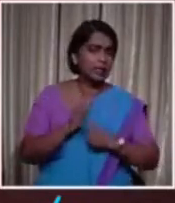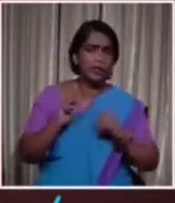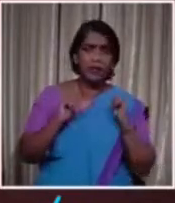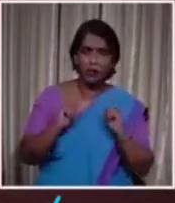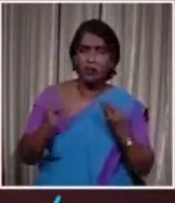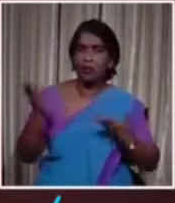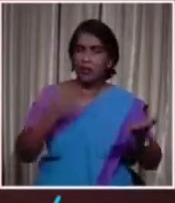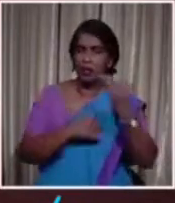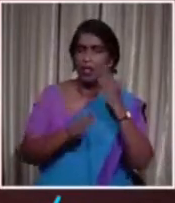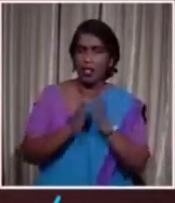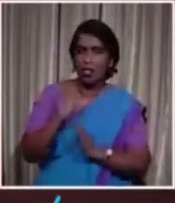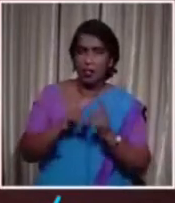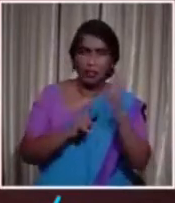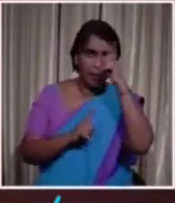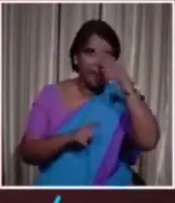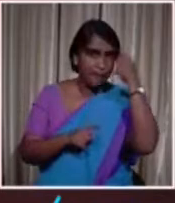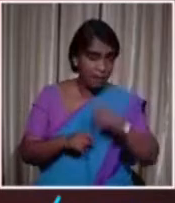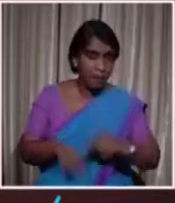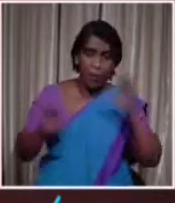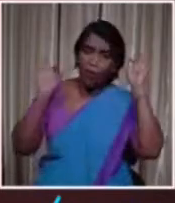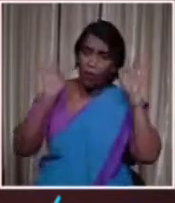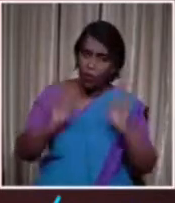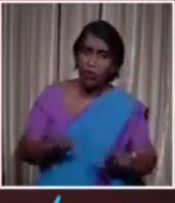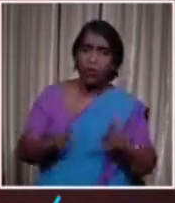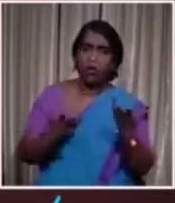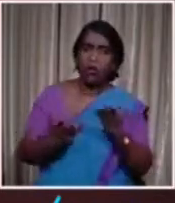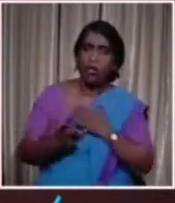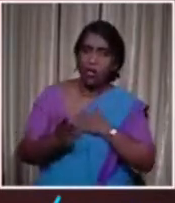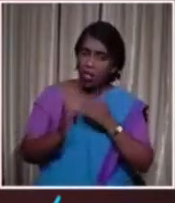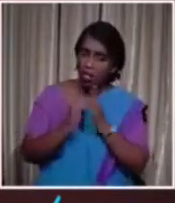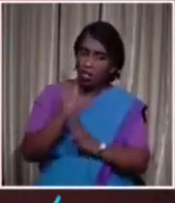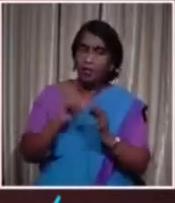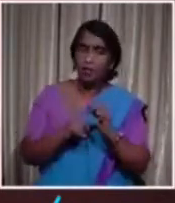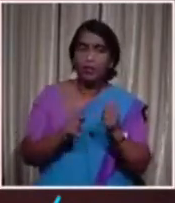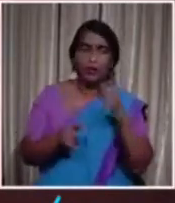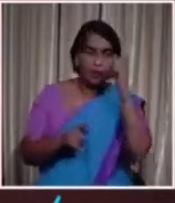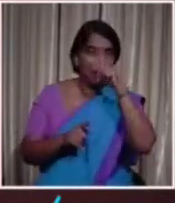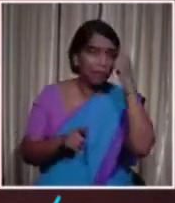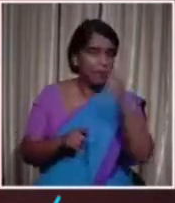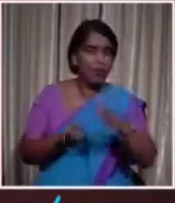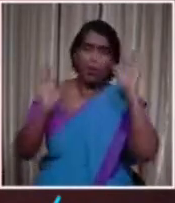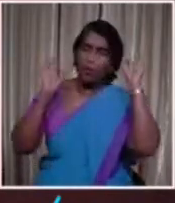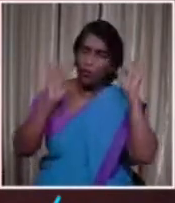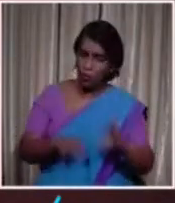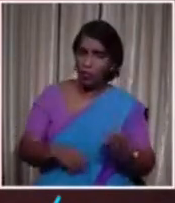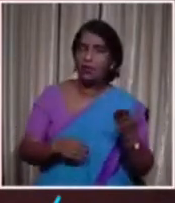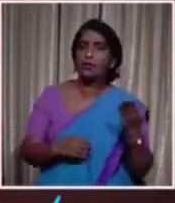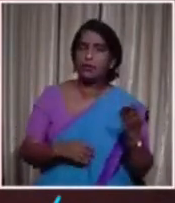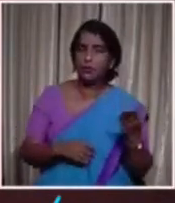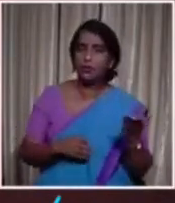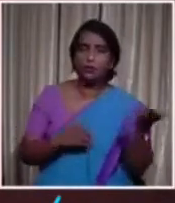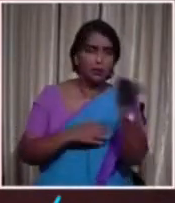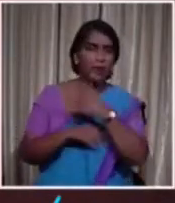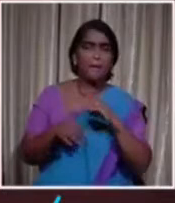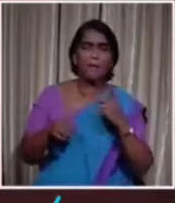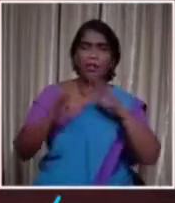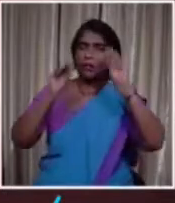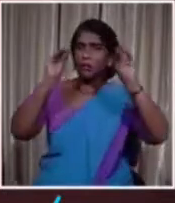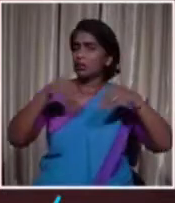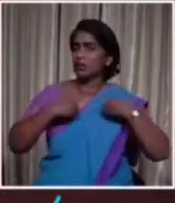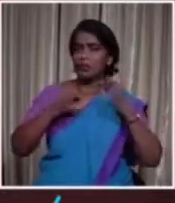අපි කවුරුත් ඇමතිවරු පඩි ගන්න නැහැ කිව්වනම් ඕන මෙන මන්ත්‍රීවරයෙක් ඇමති කෙනෙක් වුණොත් පඩියක් දෙන්නේ නැහැ කියනවනම් ඔබතුමාලට කිසිම